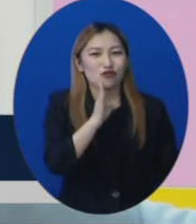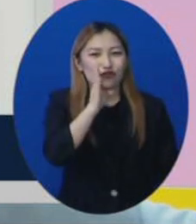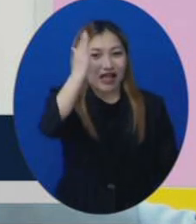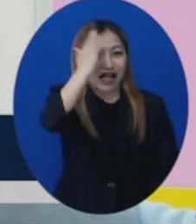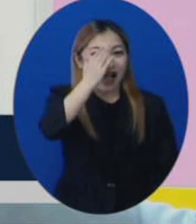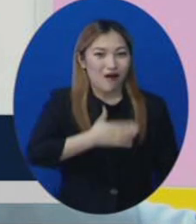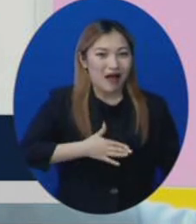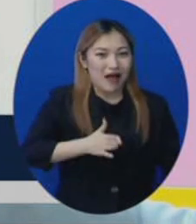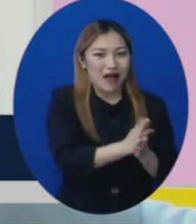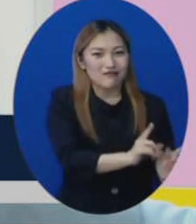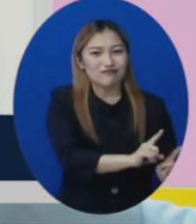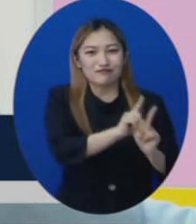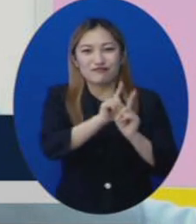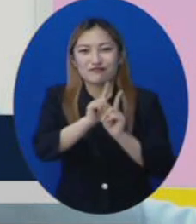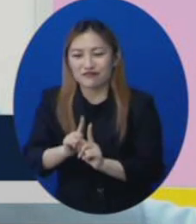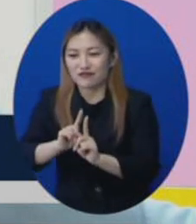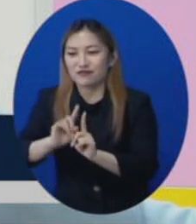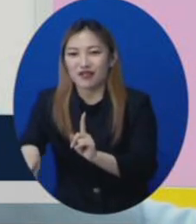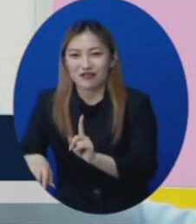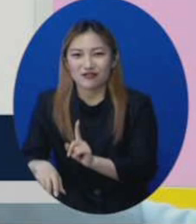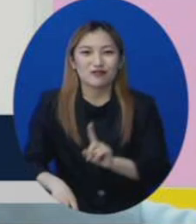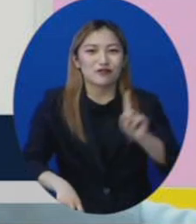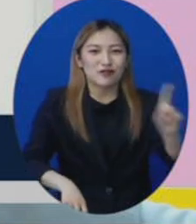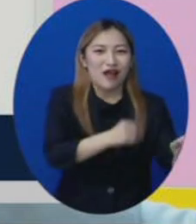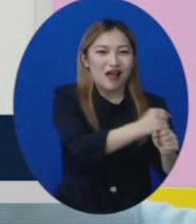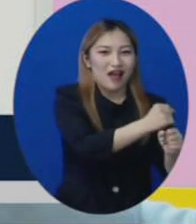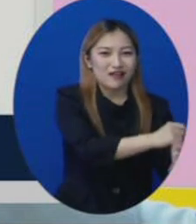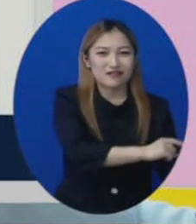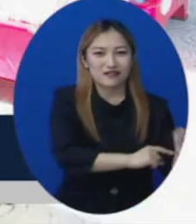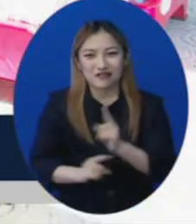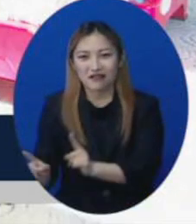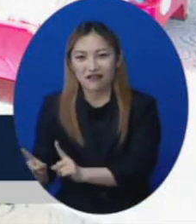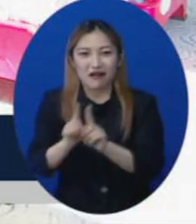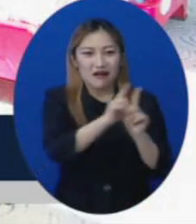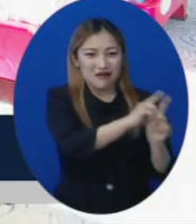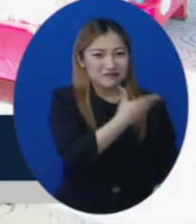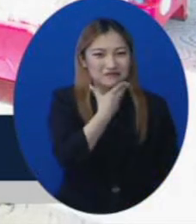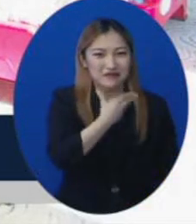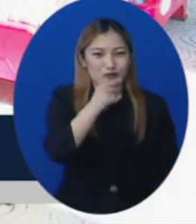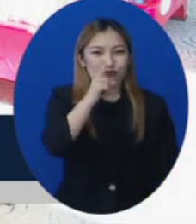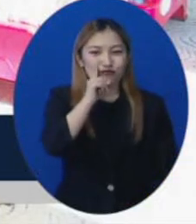сэтгэлдээ аваад орой цаг тараад ажиллаж гэсэн одоо сайхан байгаа.